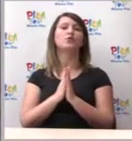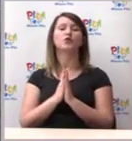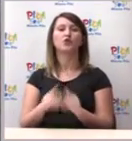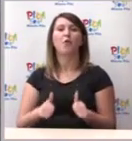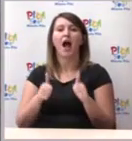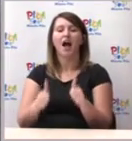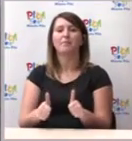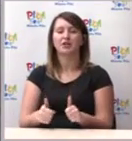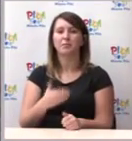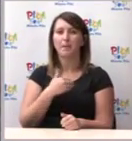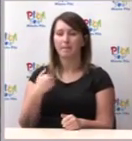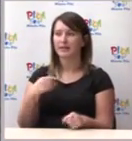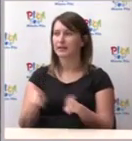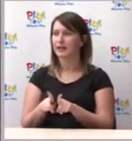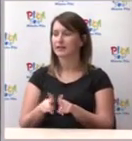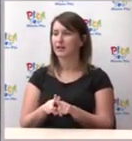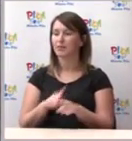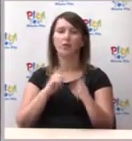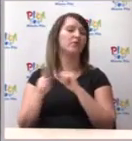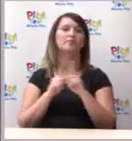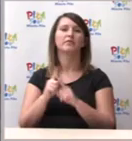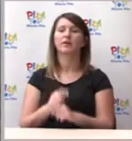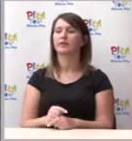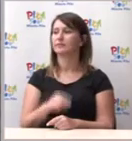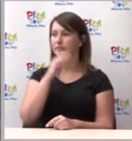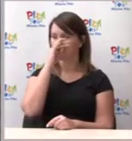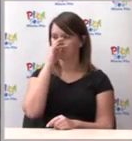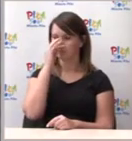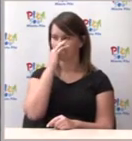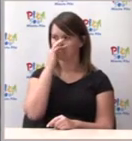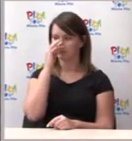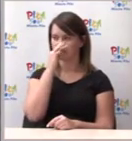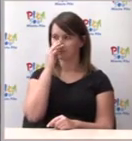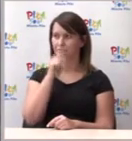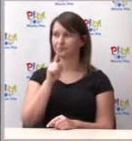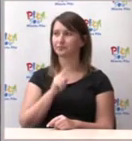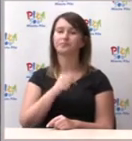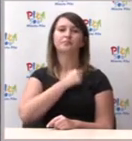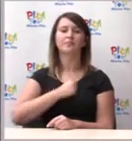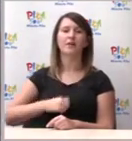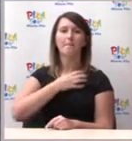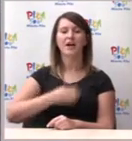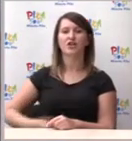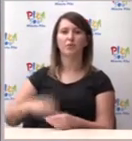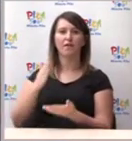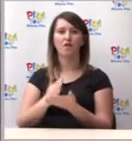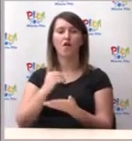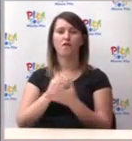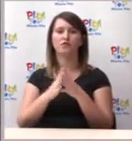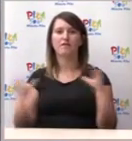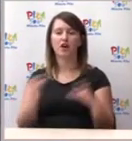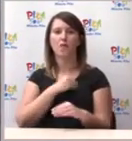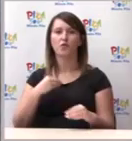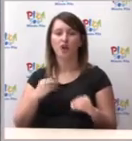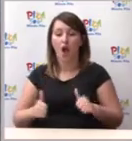województwa wielkopolskiego, aby zechciał z kolei na ten cel przeznaczyć środki. Wstępny kosztorys, tak jak